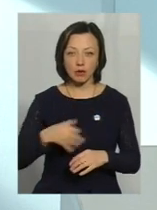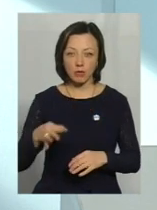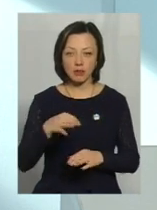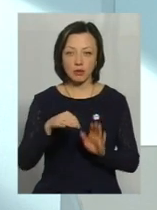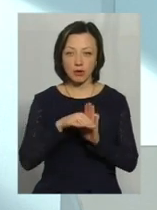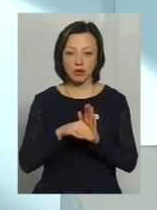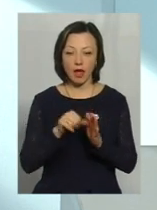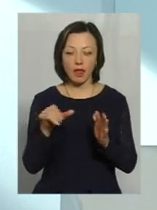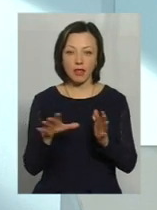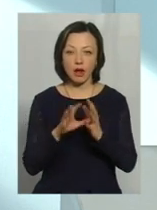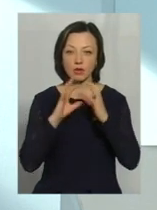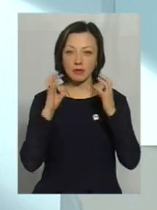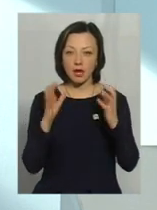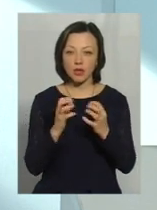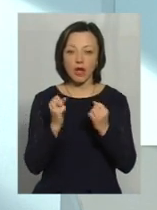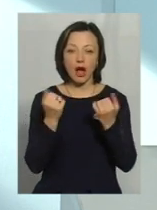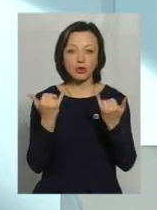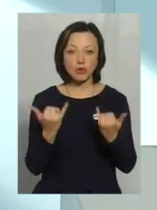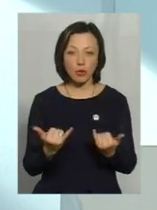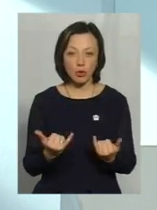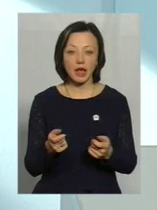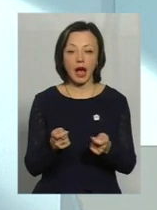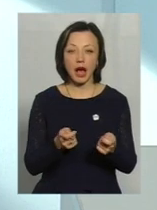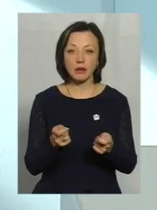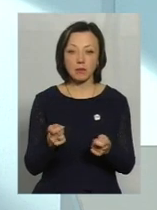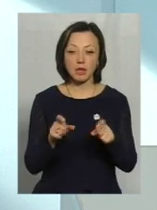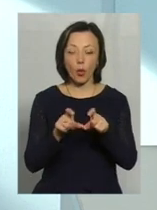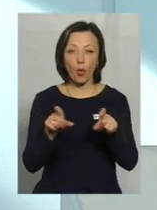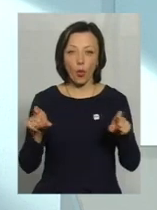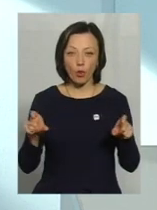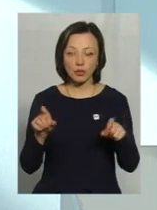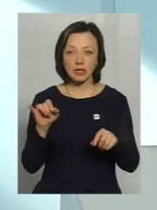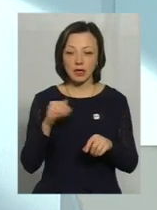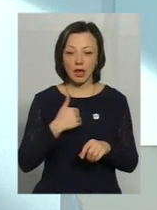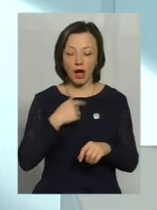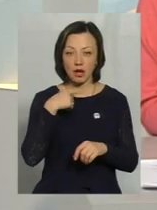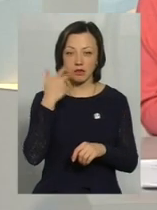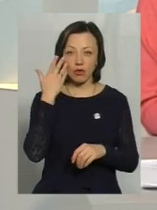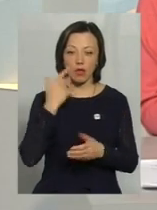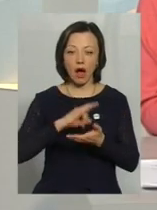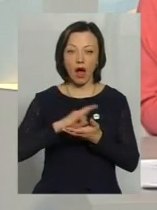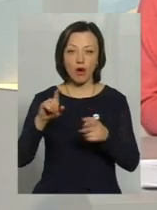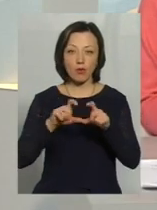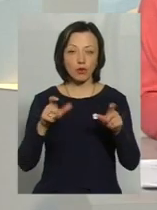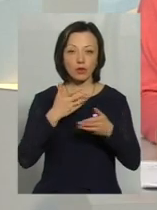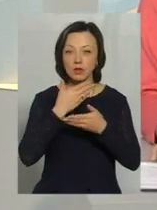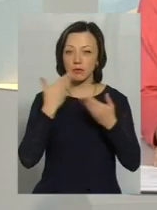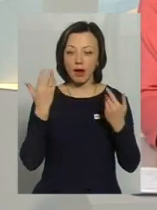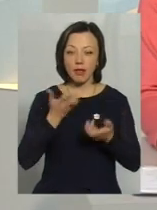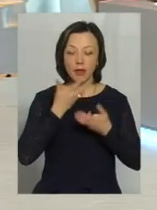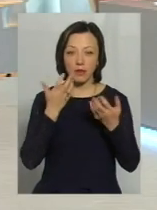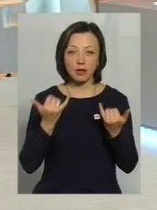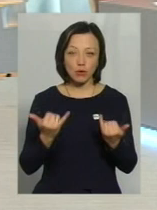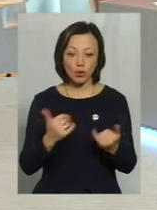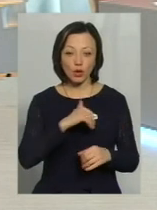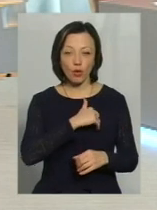програма енергозбереження. А сьогодні адмінкорпус, і от я казав, коли в аеропорту немає тепла,